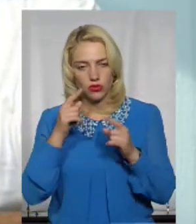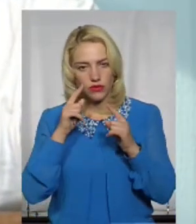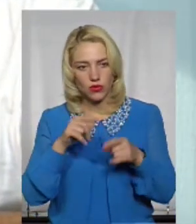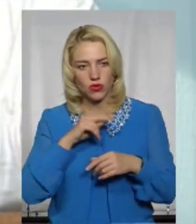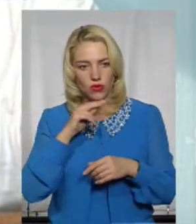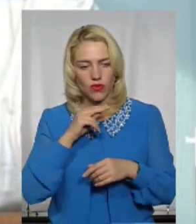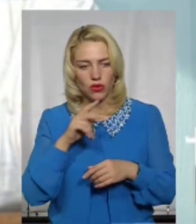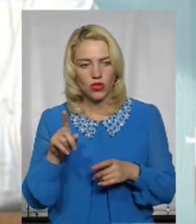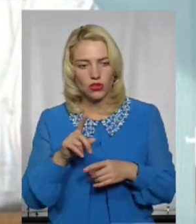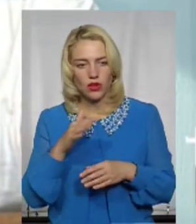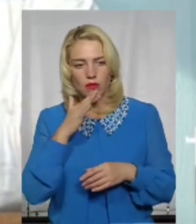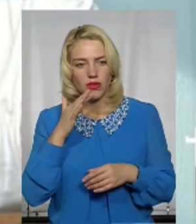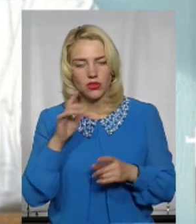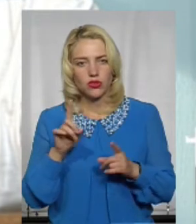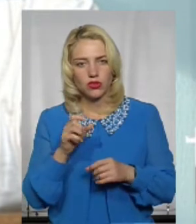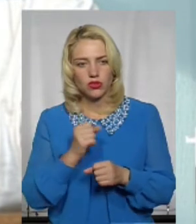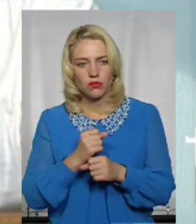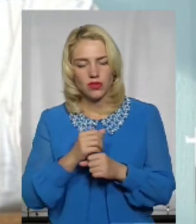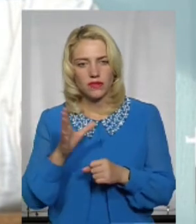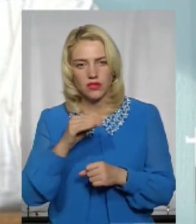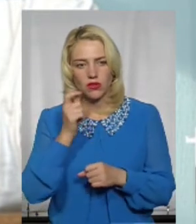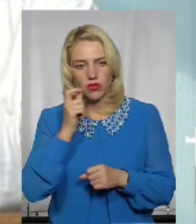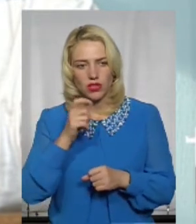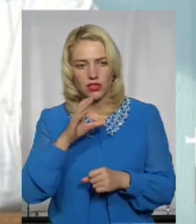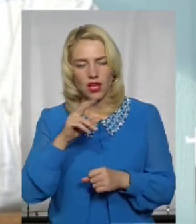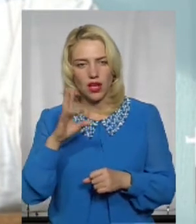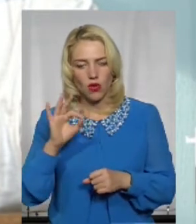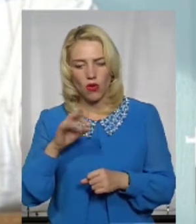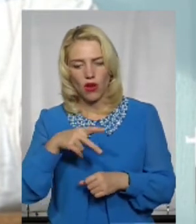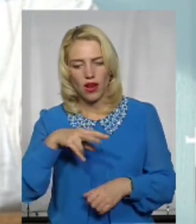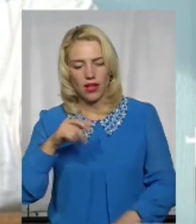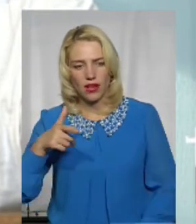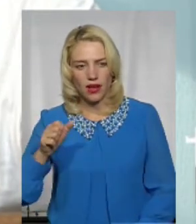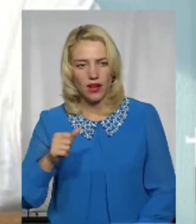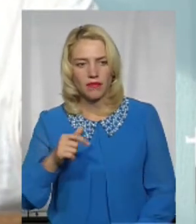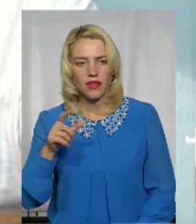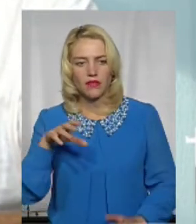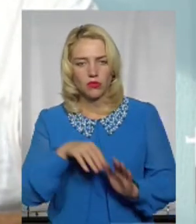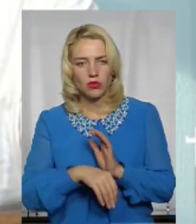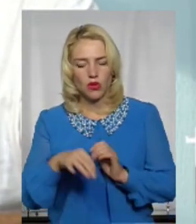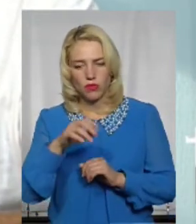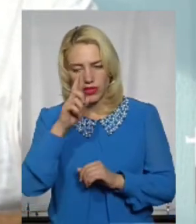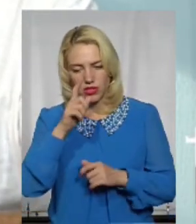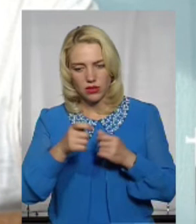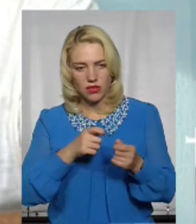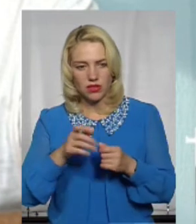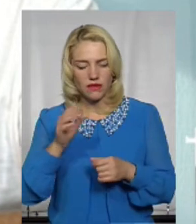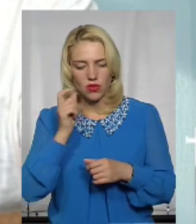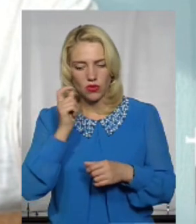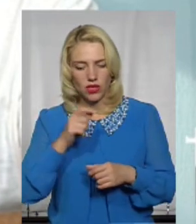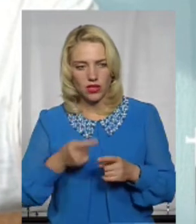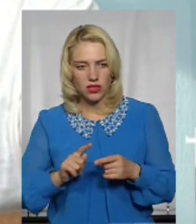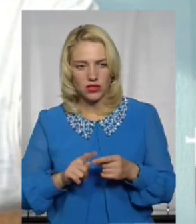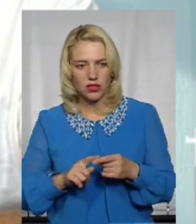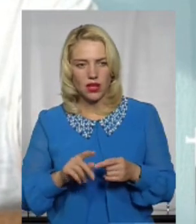що багато що зробила наша Всеукраїнська екологічна ліга, в тому числі обласна організація Всеукраїнської